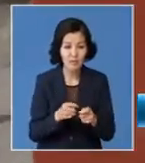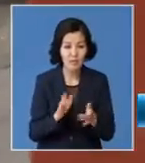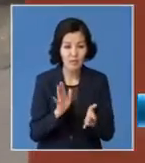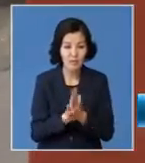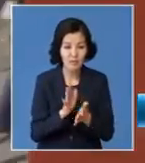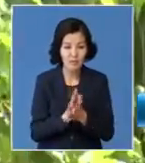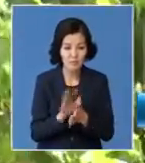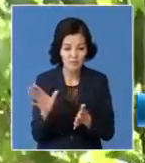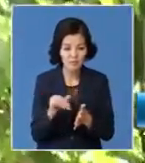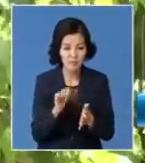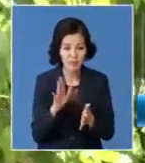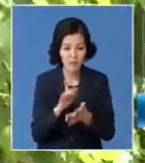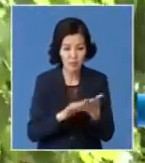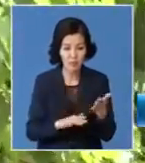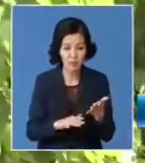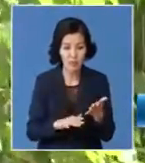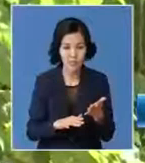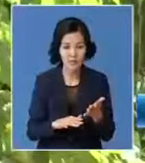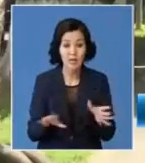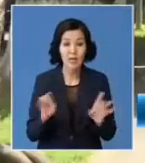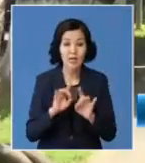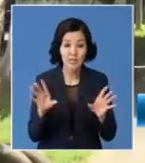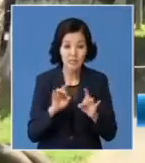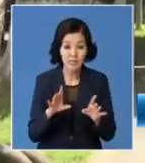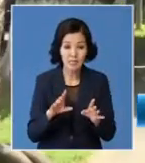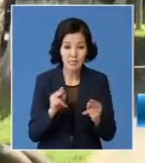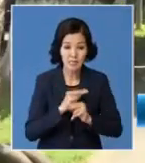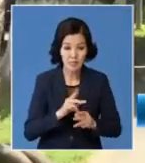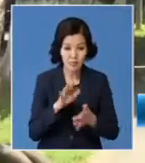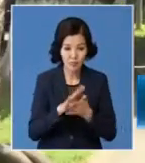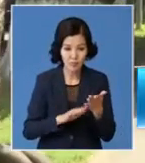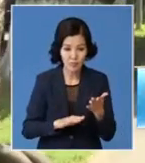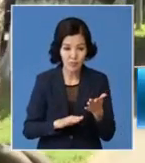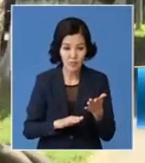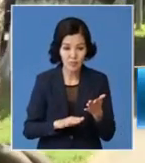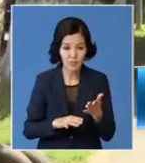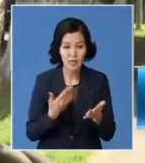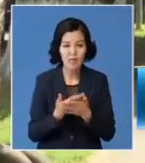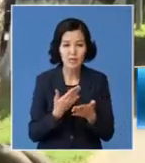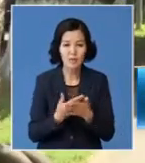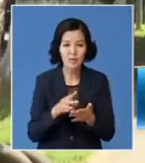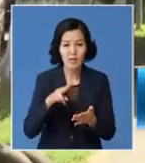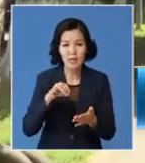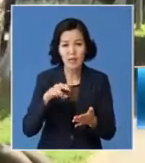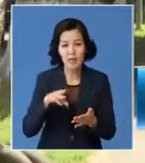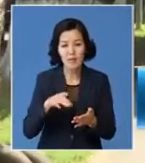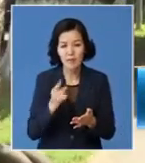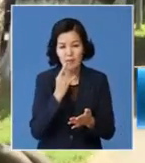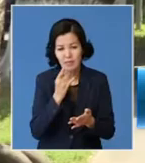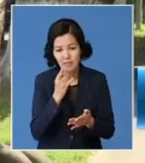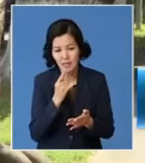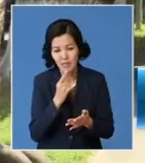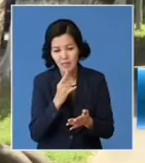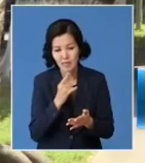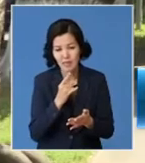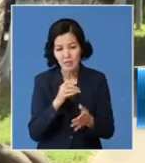не сдаются. Мы ведем разъяснительные работы, какие именно лампы туда, батареи, что нужно туда кидать,